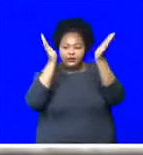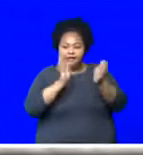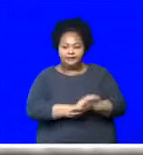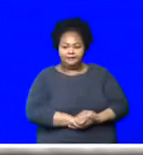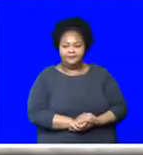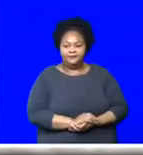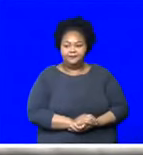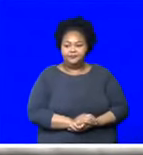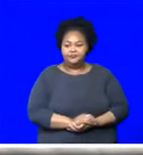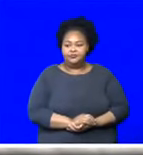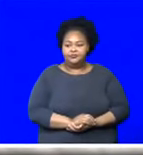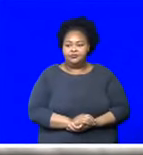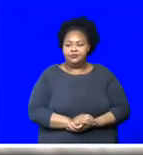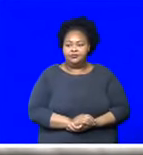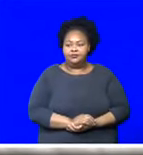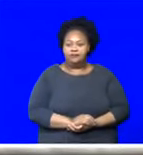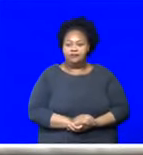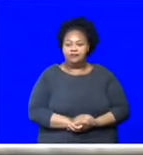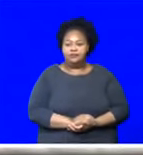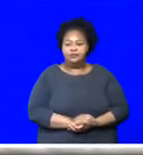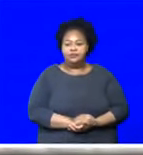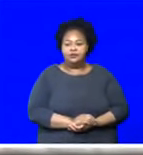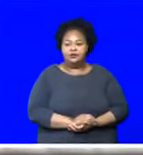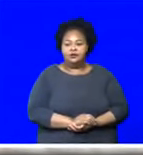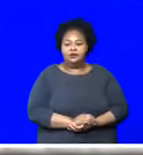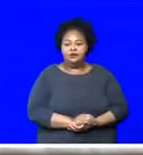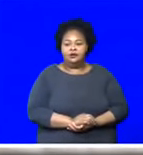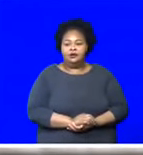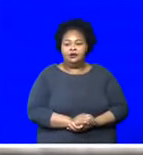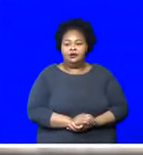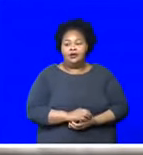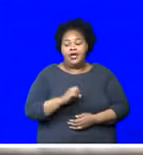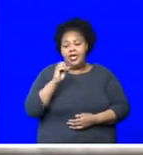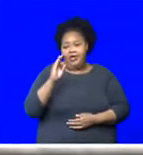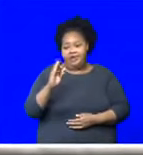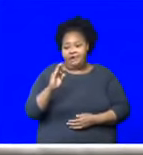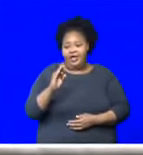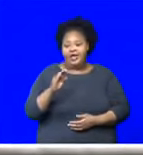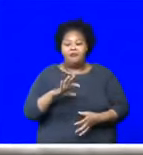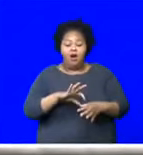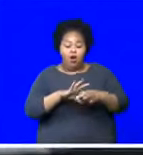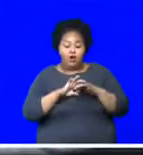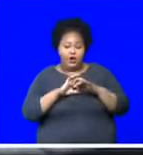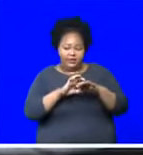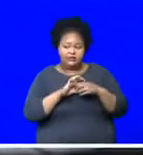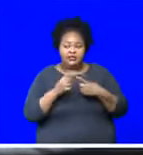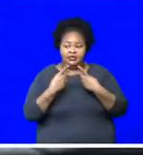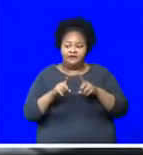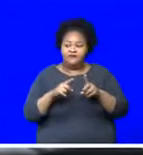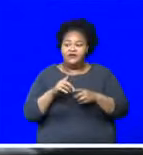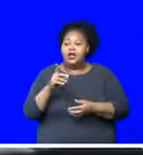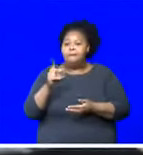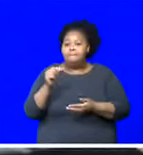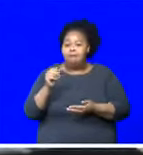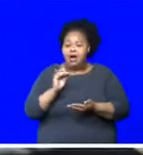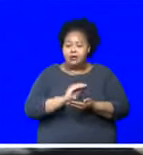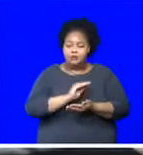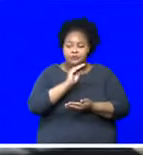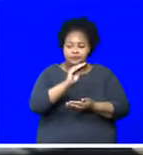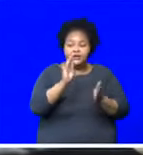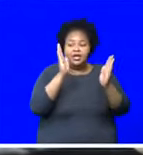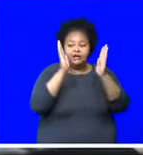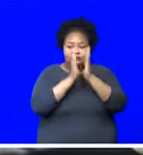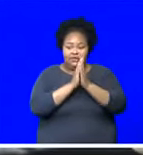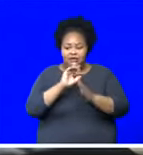all corporates were to spare just 10,000 emalangeni for JA? Labo somabhizinisi labaphume